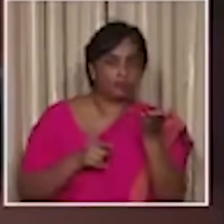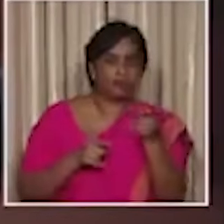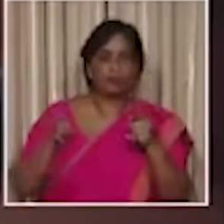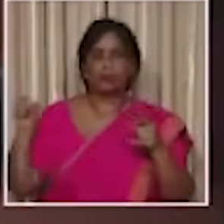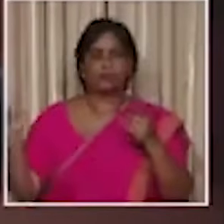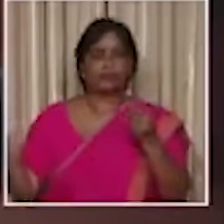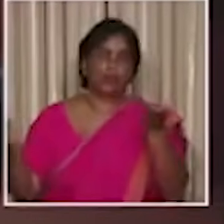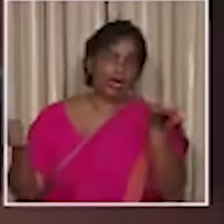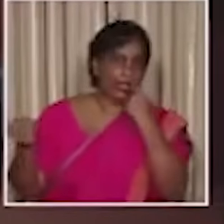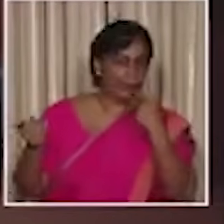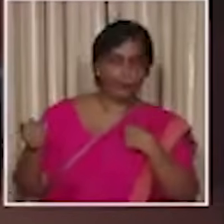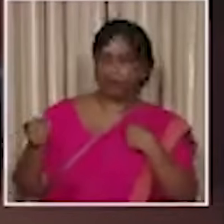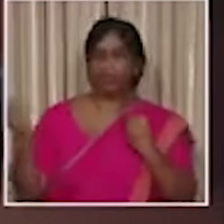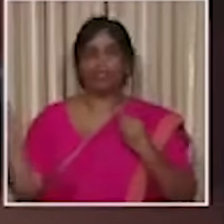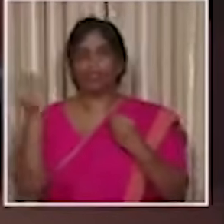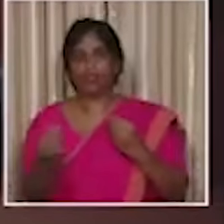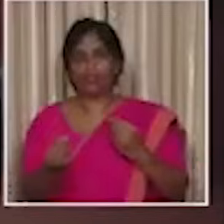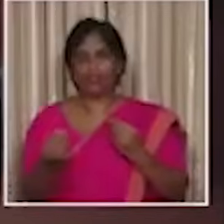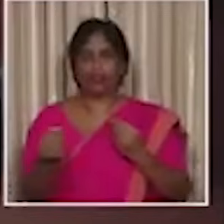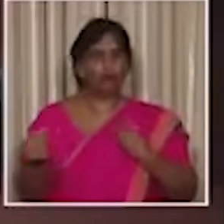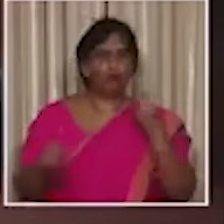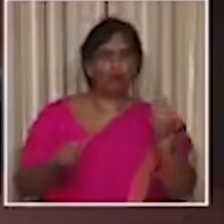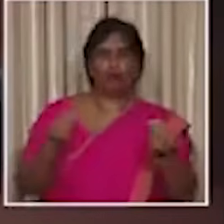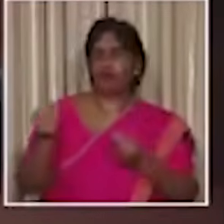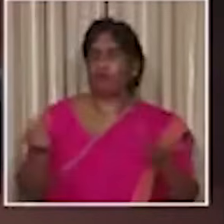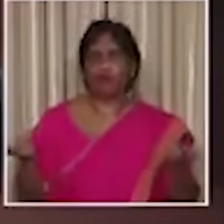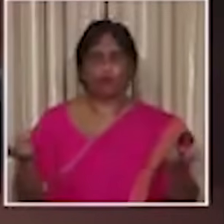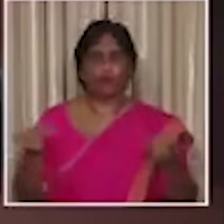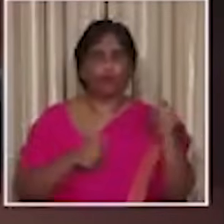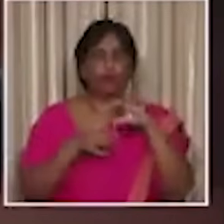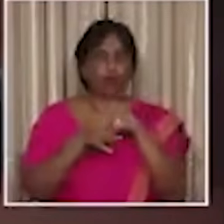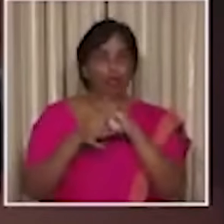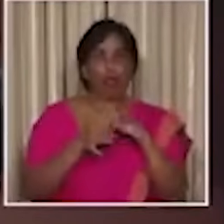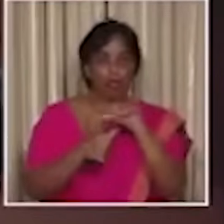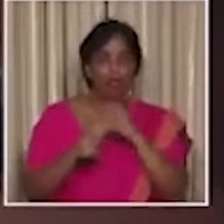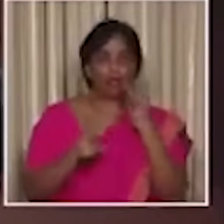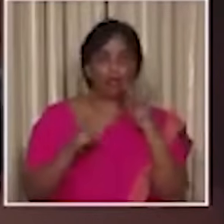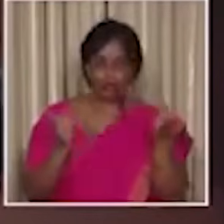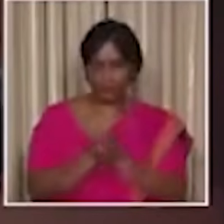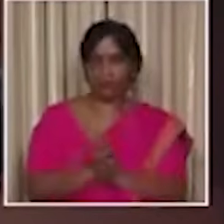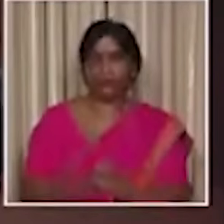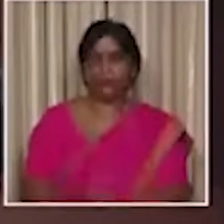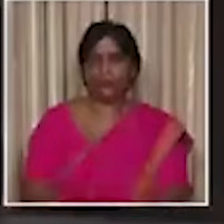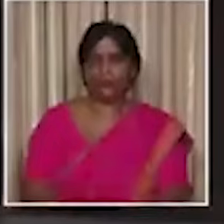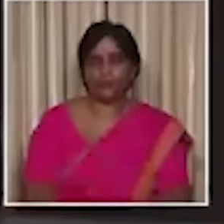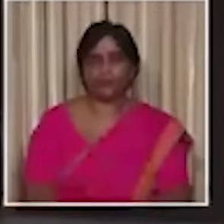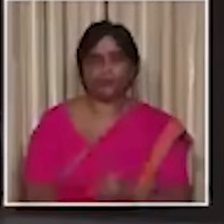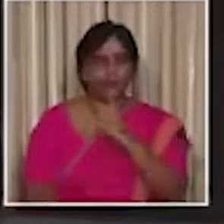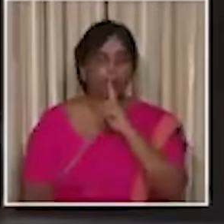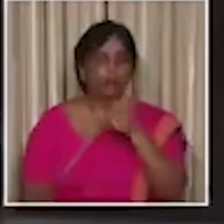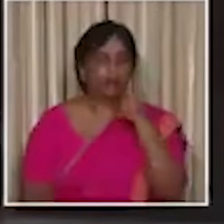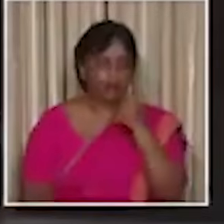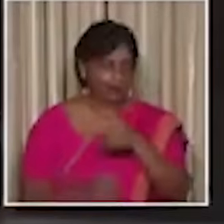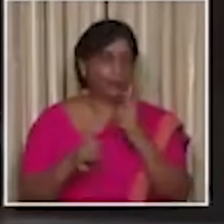දීලා තියෙනවා. එනිසා ඉල්ලුවේ කාගෙන්ද දුන්නේ කාගෙන්ද කියලා තමයි මම අහන්නේ. එතකොට ආයතන දෙක සම්බන්ධ වෙනවා. එන්න පොඩ්ඩක්. ඔබතුමා කියපු එක බොහොම වැදගත්